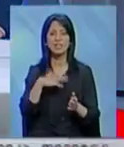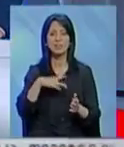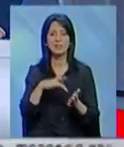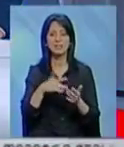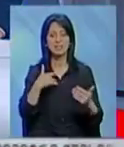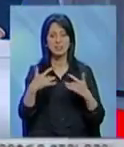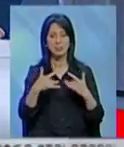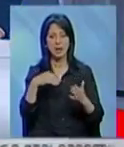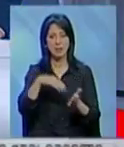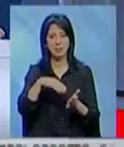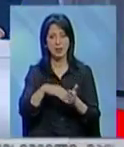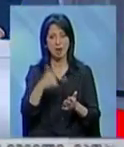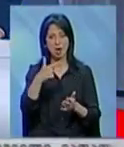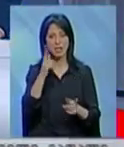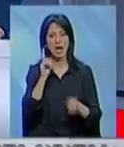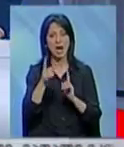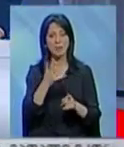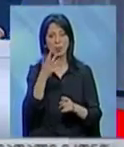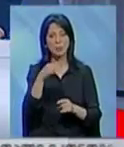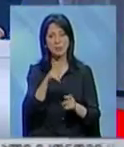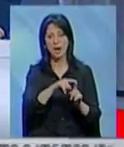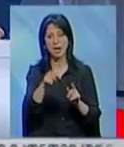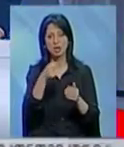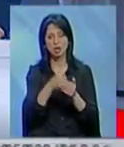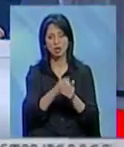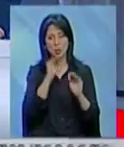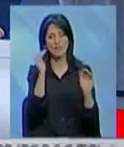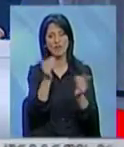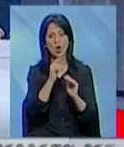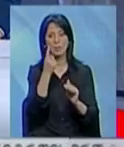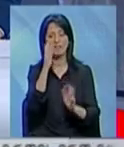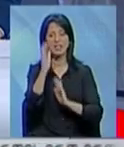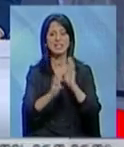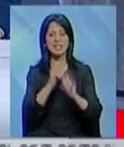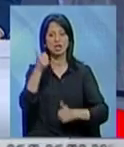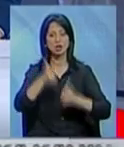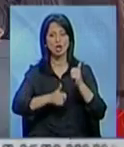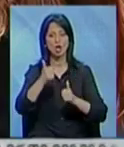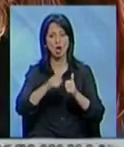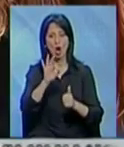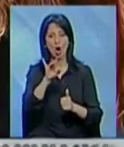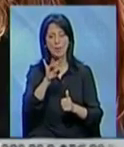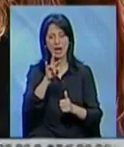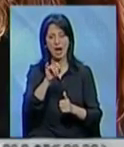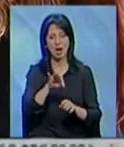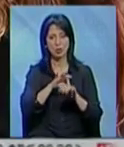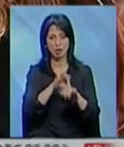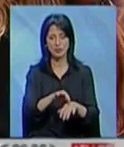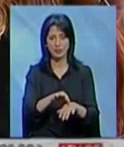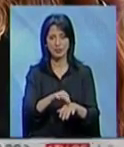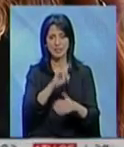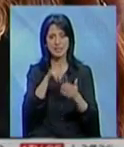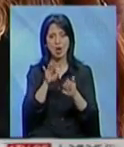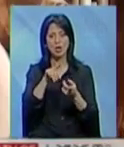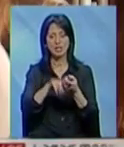თბილისის ოპერისა და ბალეტის თეატრში 30 აპრილიდან 5 მაისის ჩათვლით ვოკალისტთა პირველი საერთაშორისო კონკურსი ოპერა „ქრაუნი“ ჩატარდება.